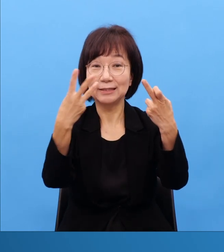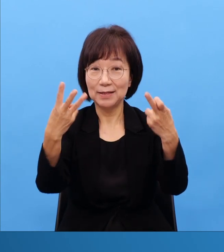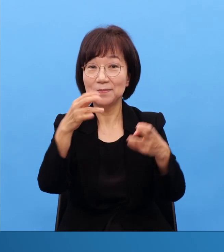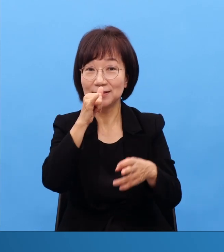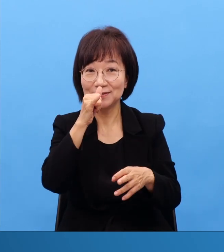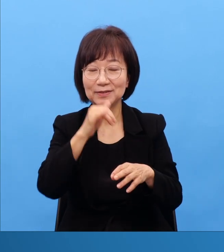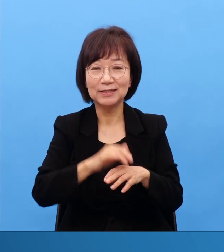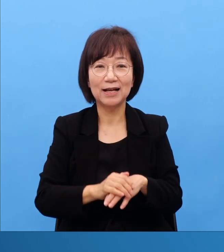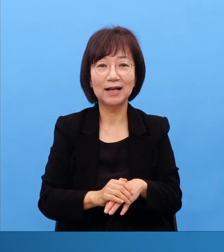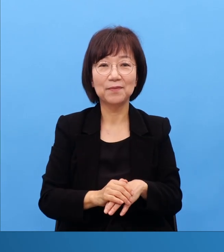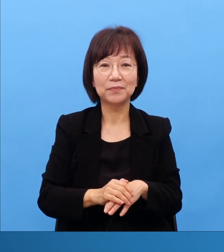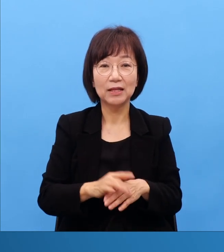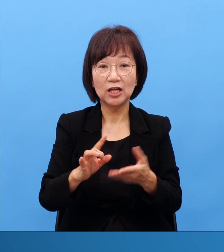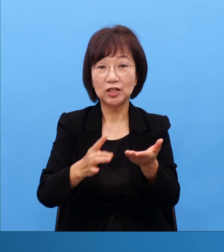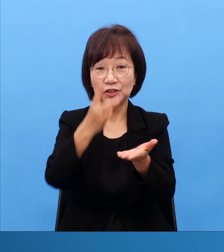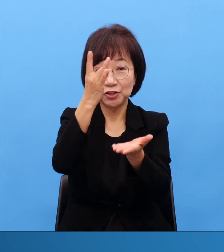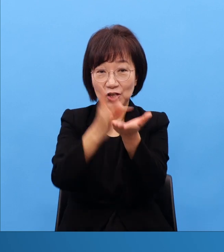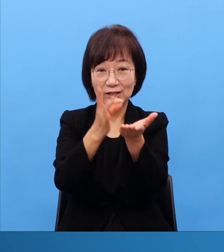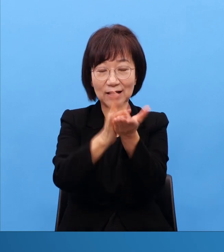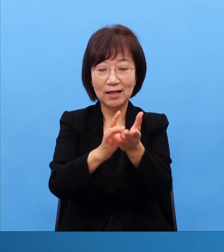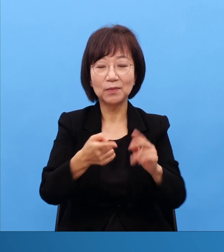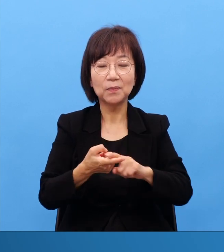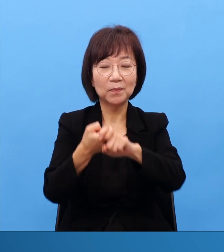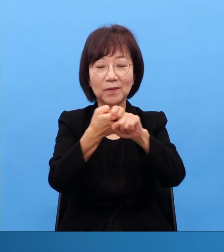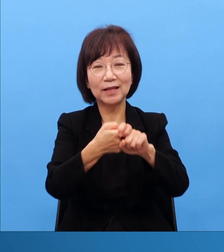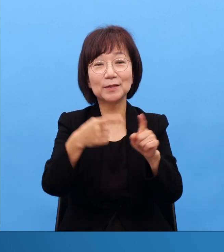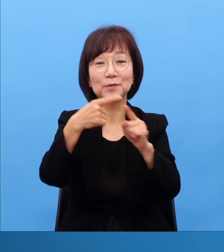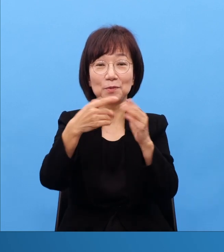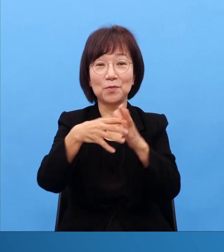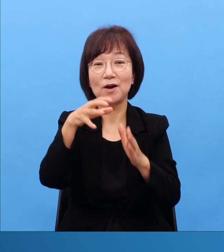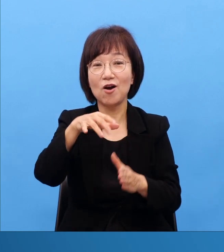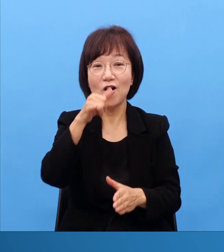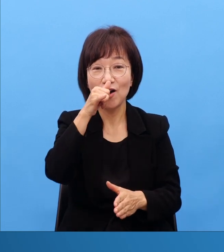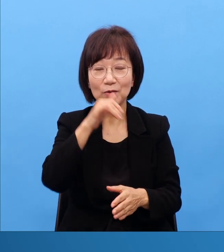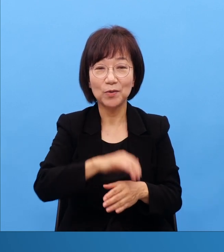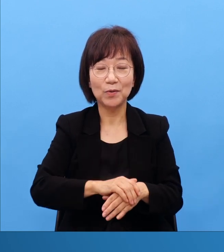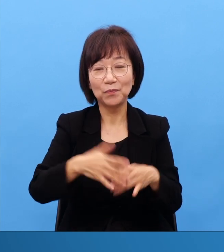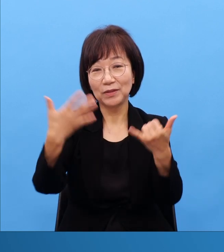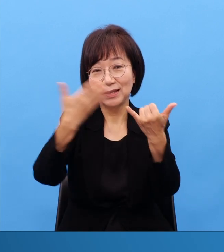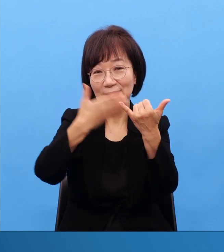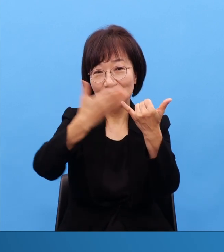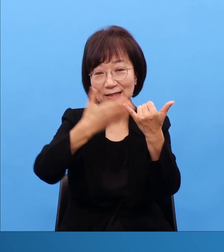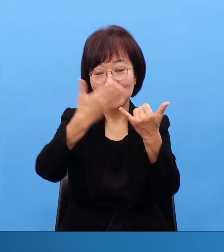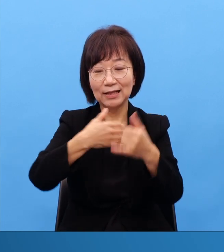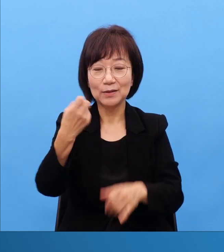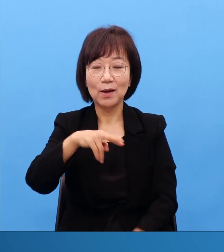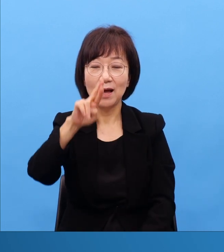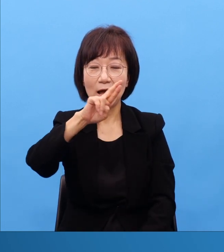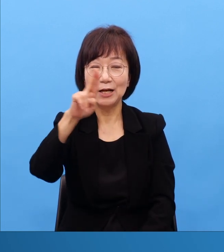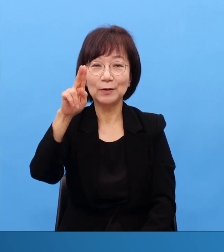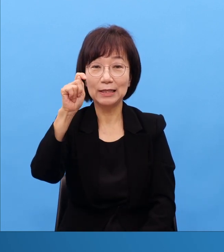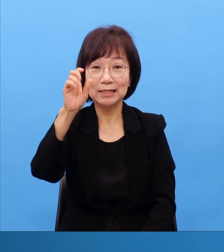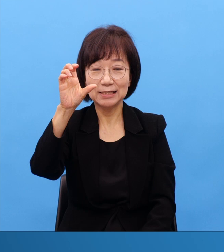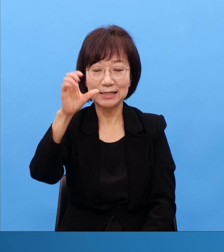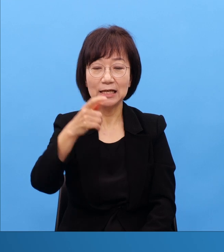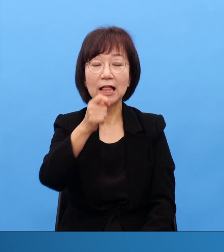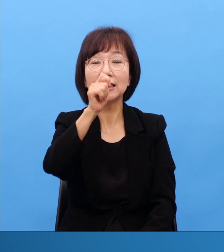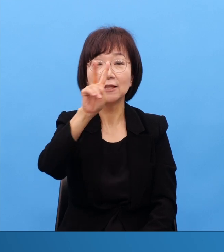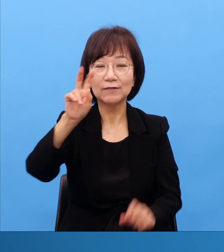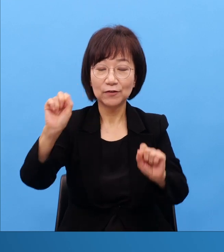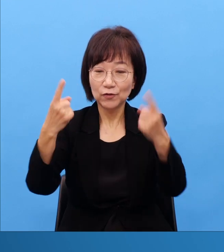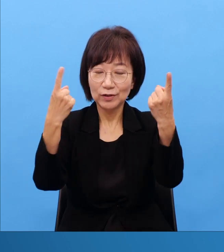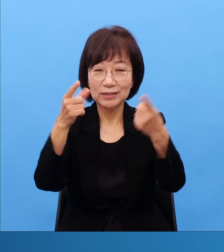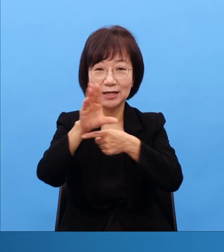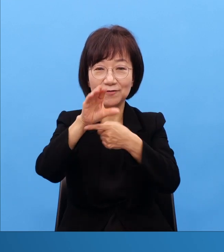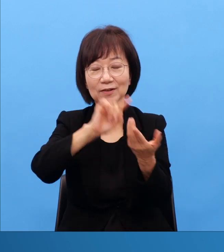이번 대회는 천안 원네스 교회에서 진행되며 전도협회 유튜브 공식 채널 위다락과 RUTC TV에서 동시